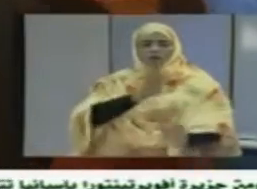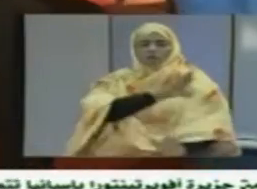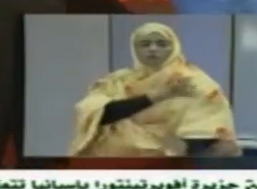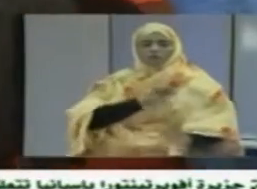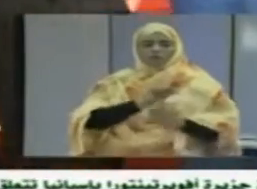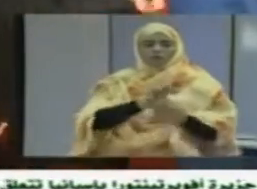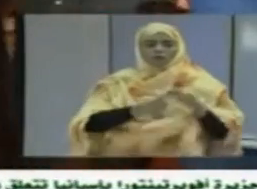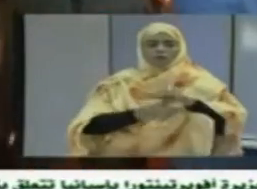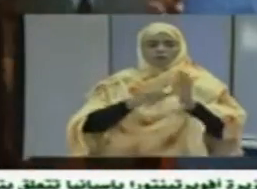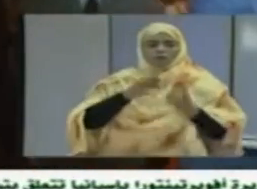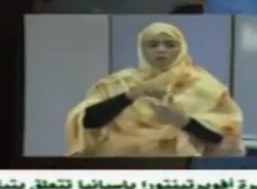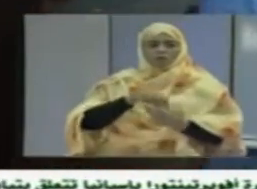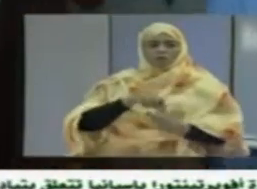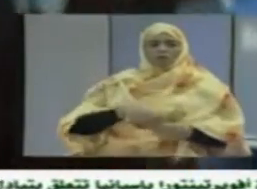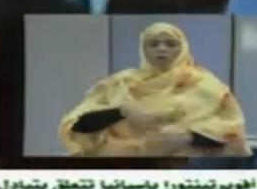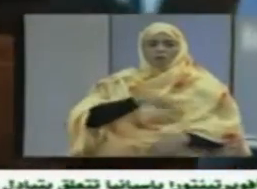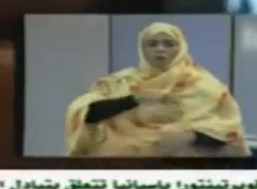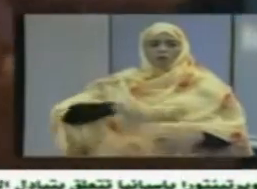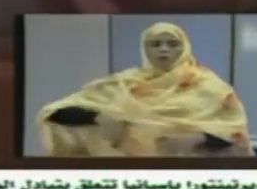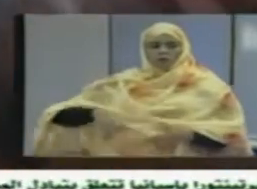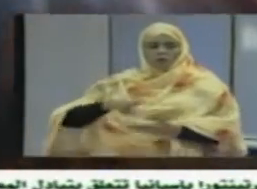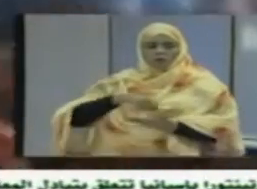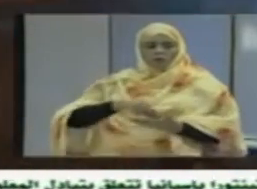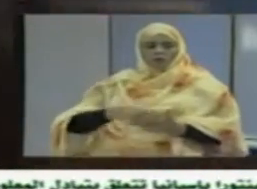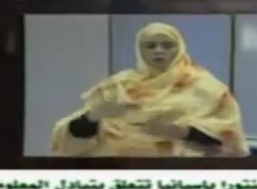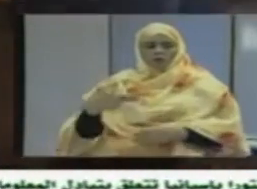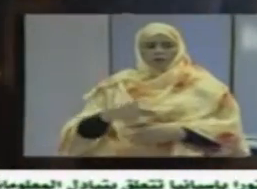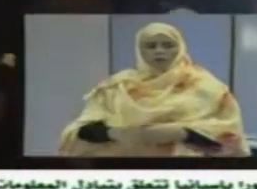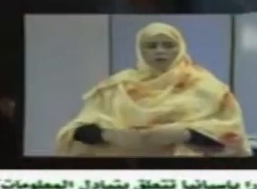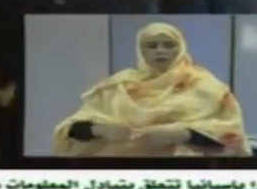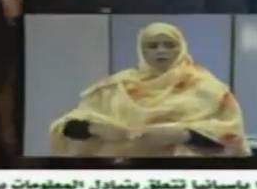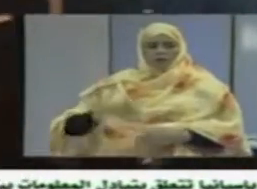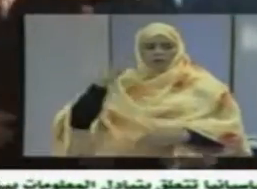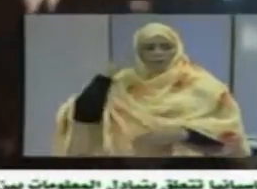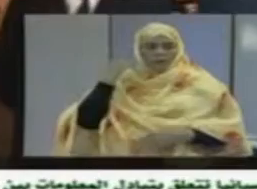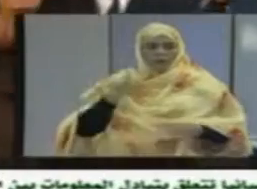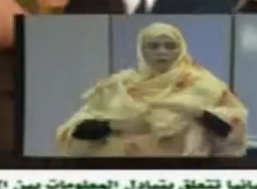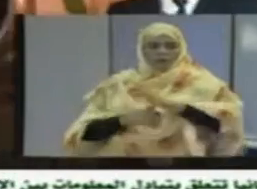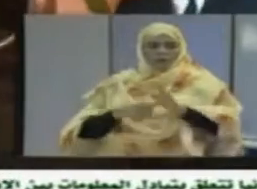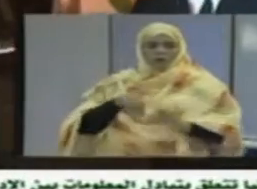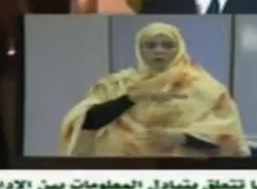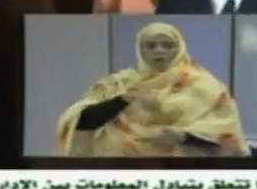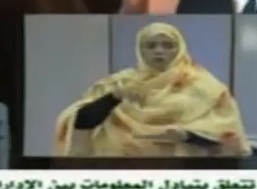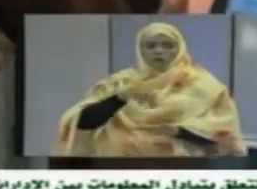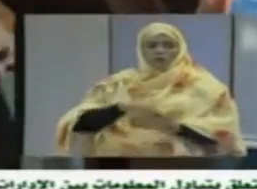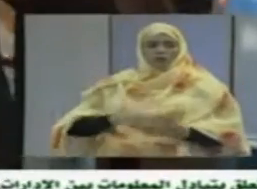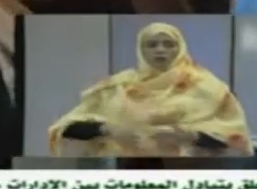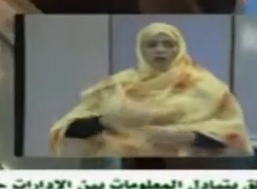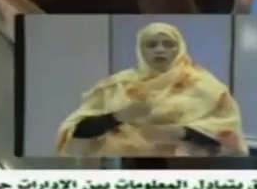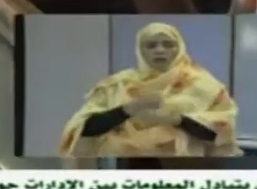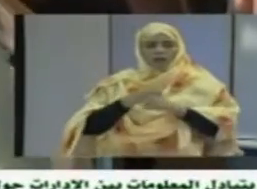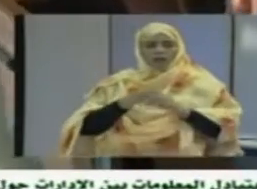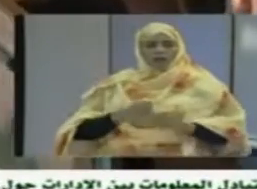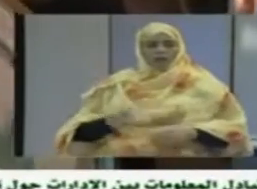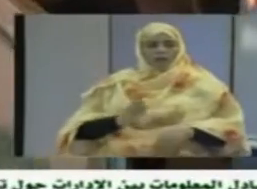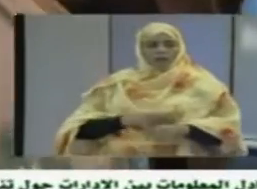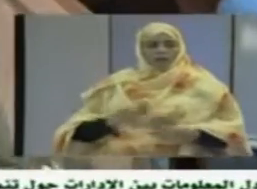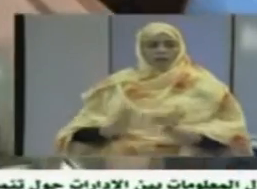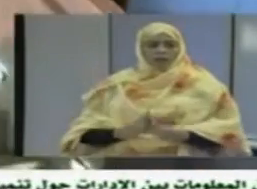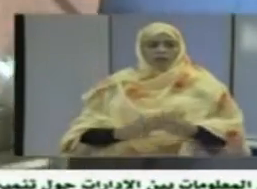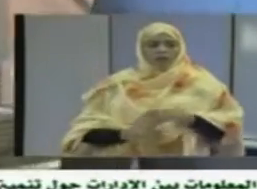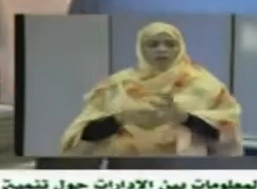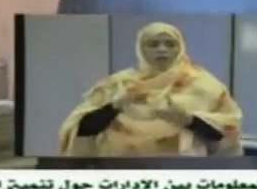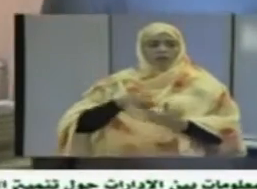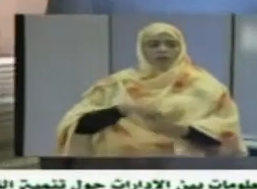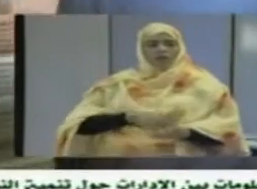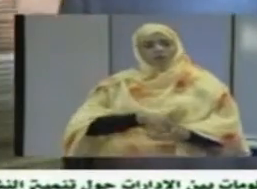لرئيس الجمهورية ووالي نواكشوط الغربية ورئيسة مجموعة نواكشوط الحضرية. ويرافق رئيس الجمهورية في هذا